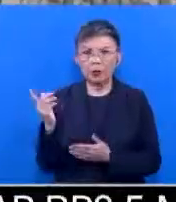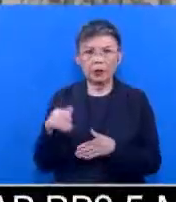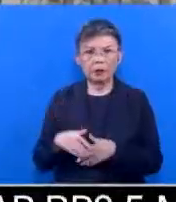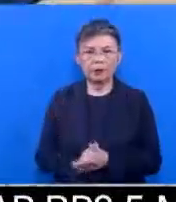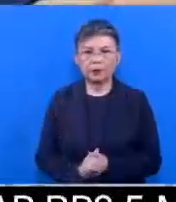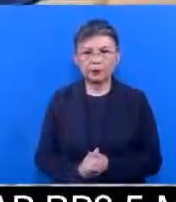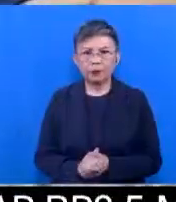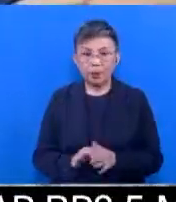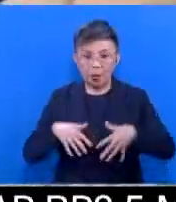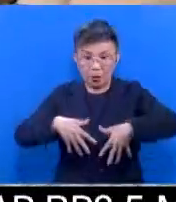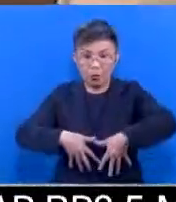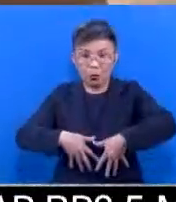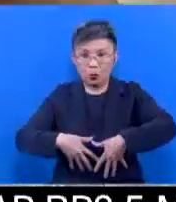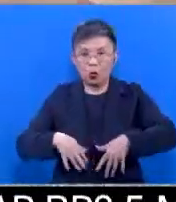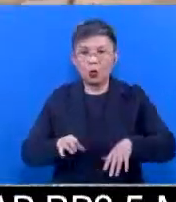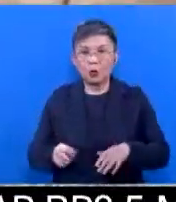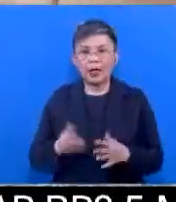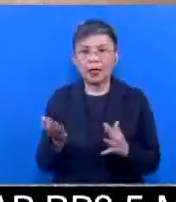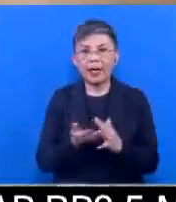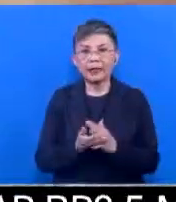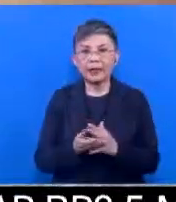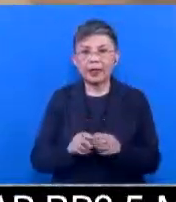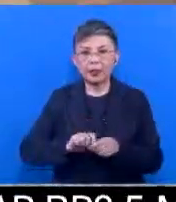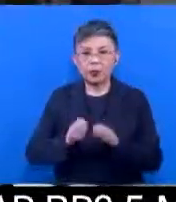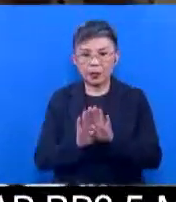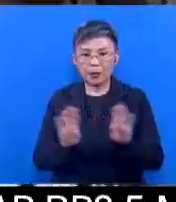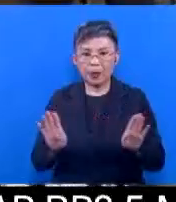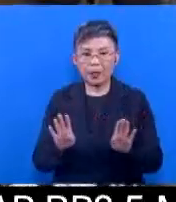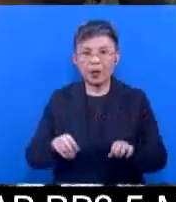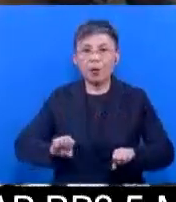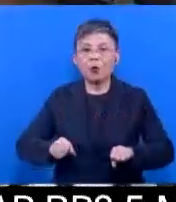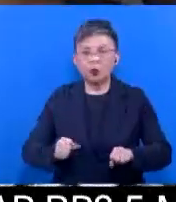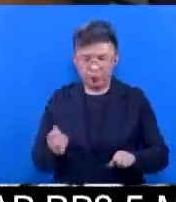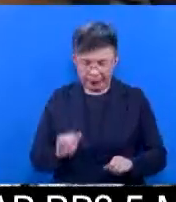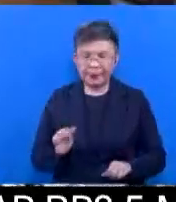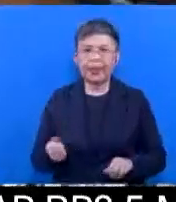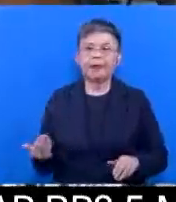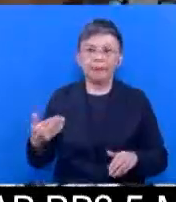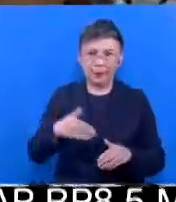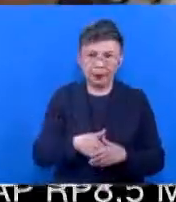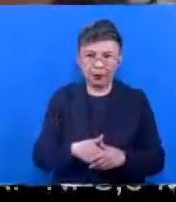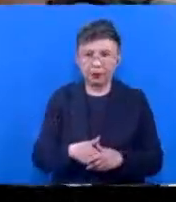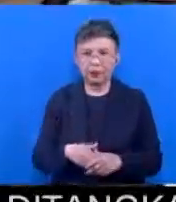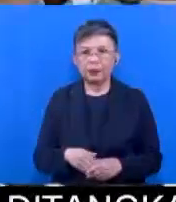Meski ikut tertutup tembok, rumah bidan mendapat akses dan kunci gerbang sehingga kendaraan bermotor masih dapat melintas.